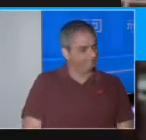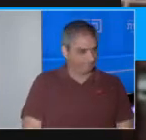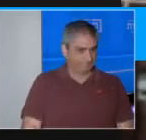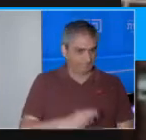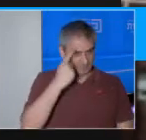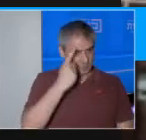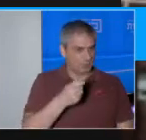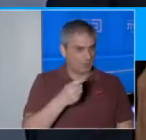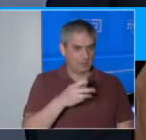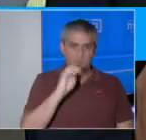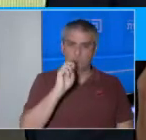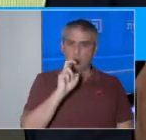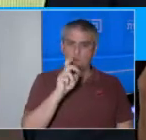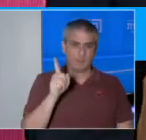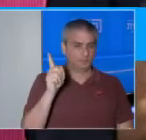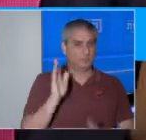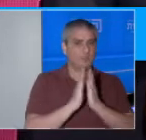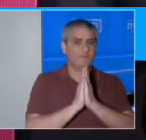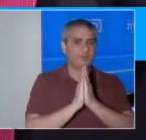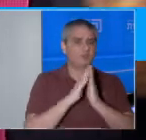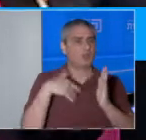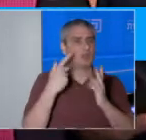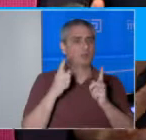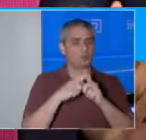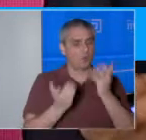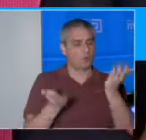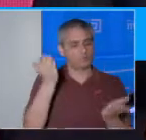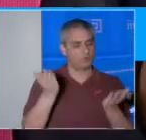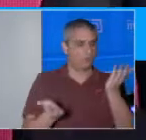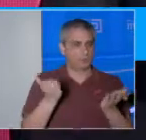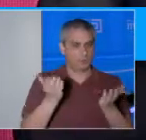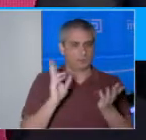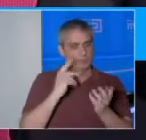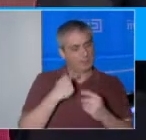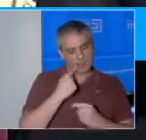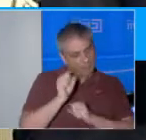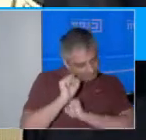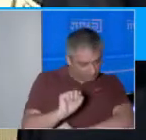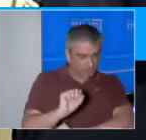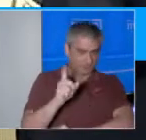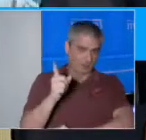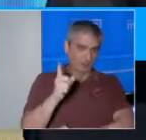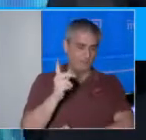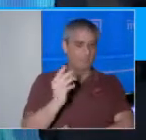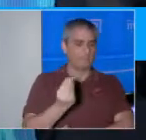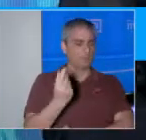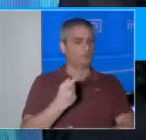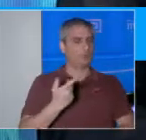יודע, מנסור עבאס למעשה מבקש להיות לשון מאזניים, כן להביע תמיכה